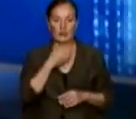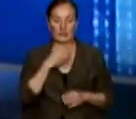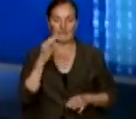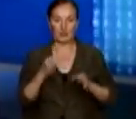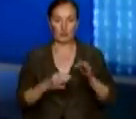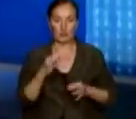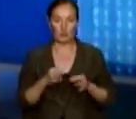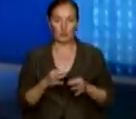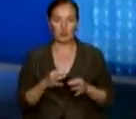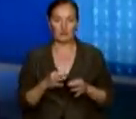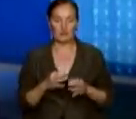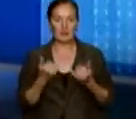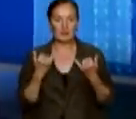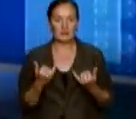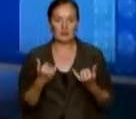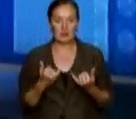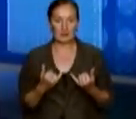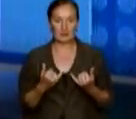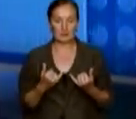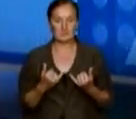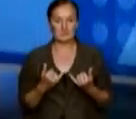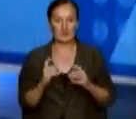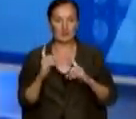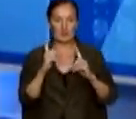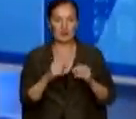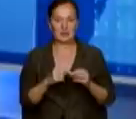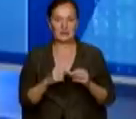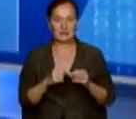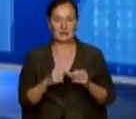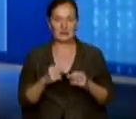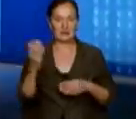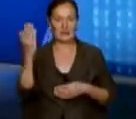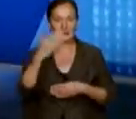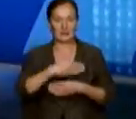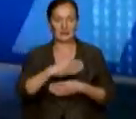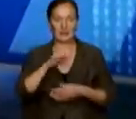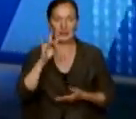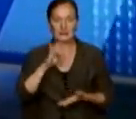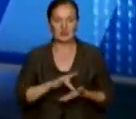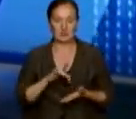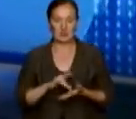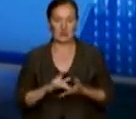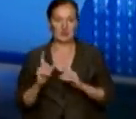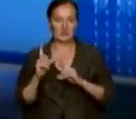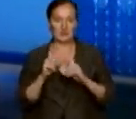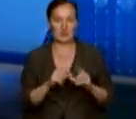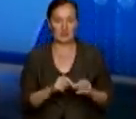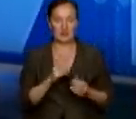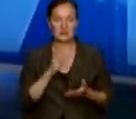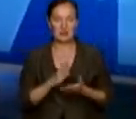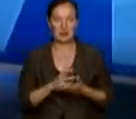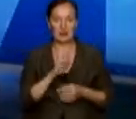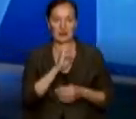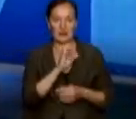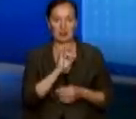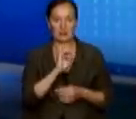один. Зараз, так як приїзди перекриті, біля центрального заїзду з боку Градиська є ряд біотуалетів і